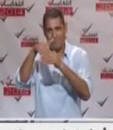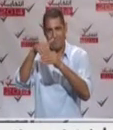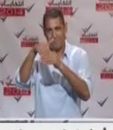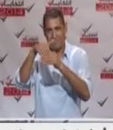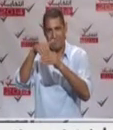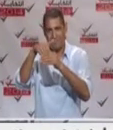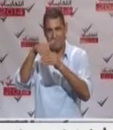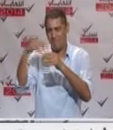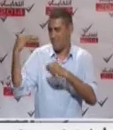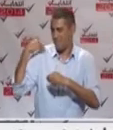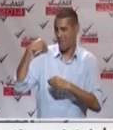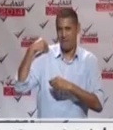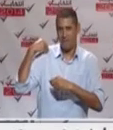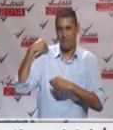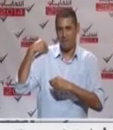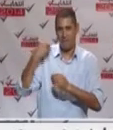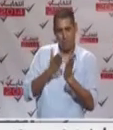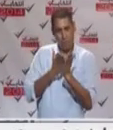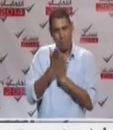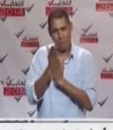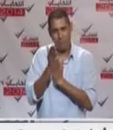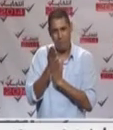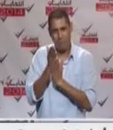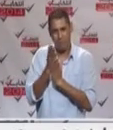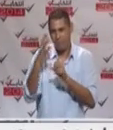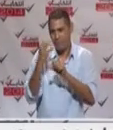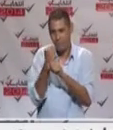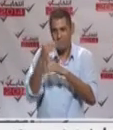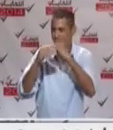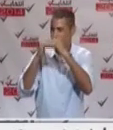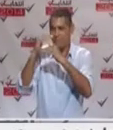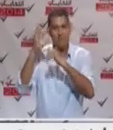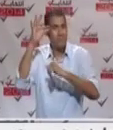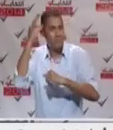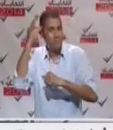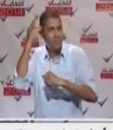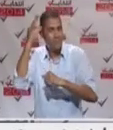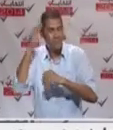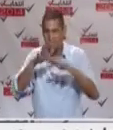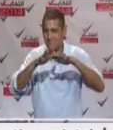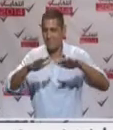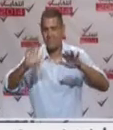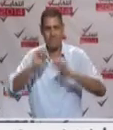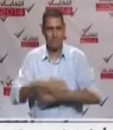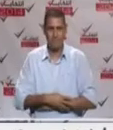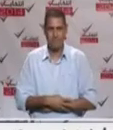وايمانا منا بضروره انجاح المسار الانتقالي للوصول بتونس الى بر